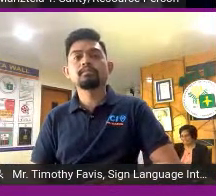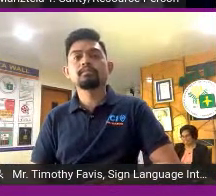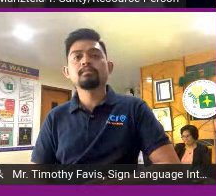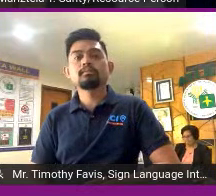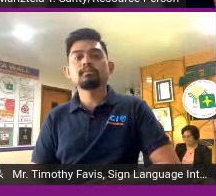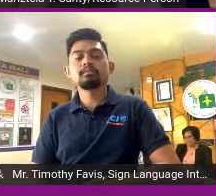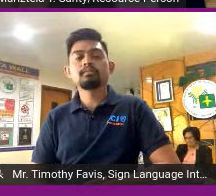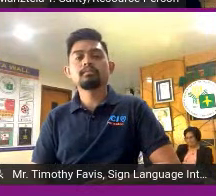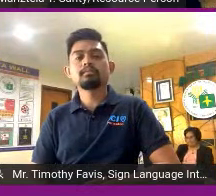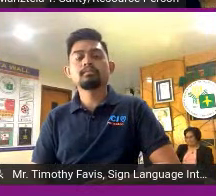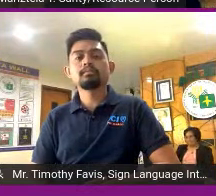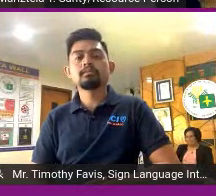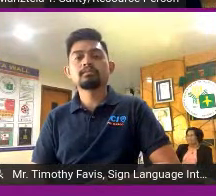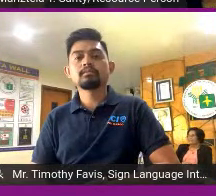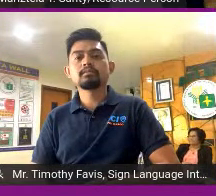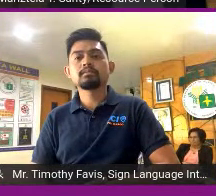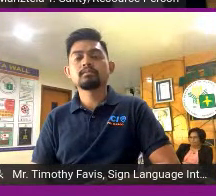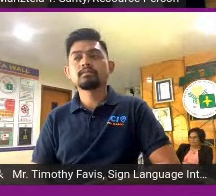No.